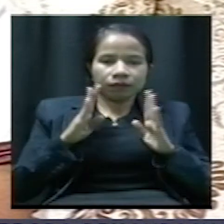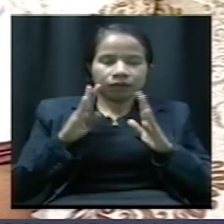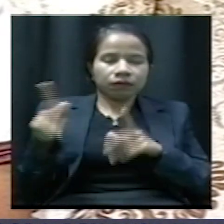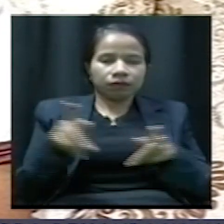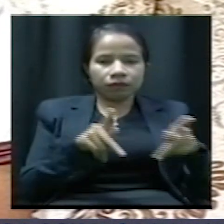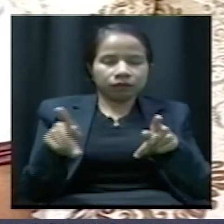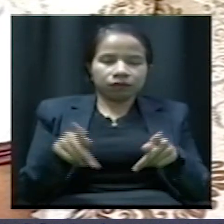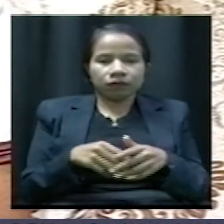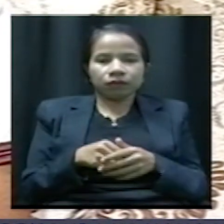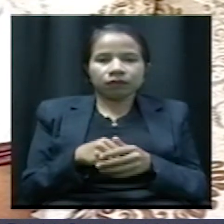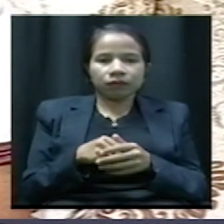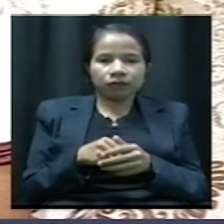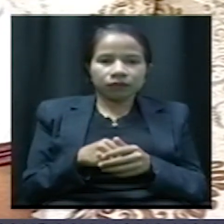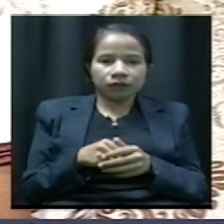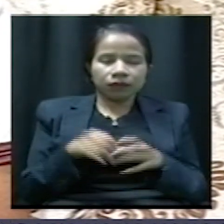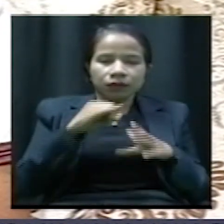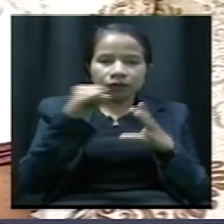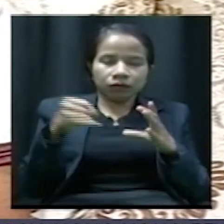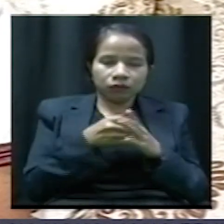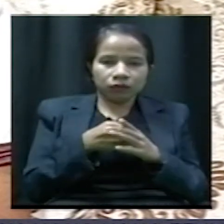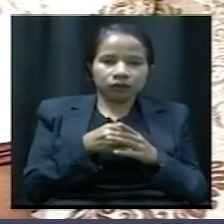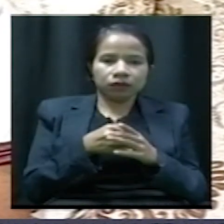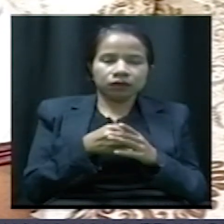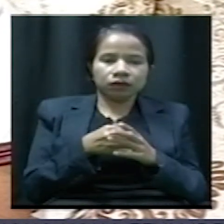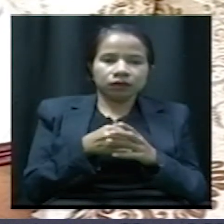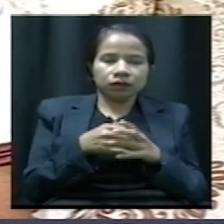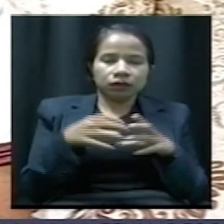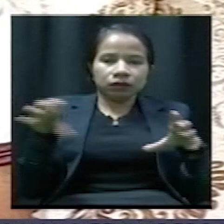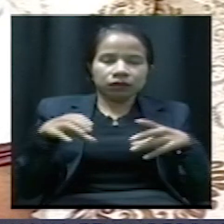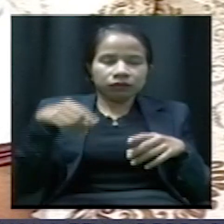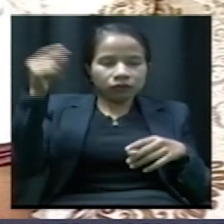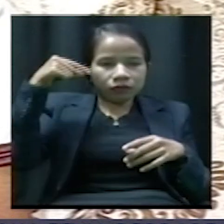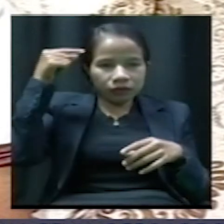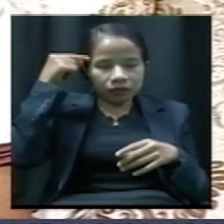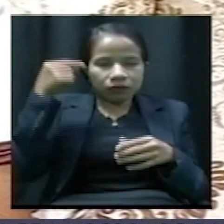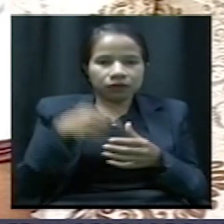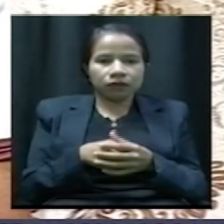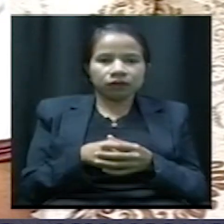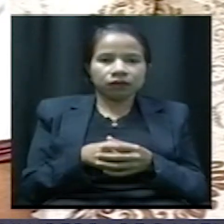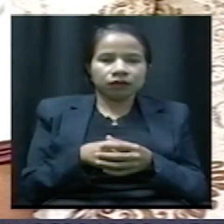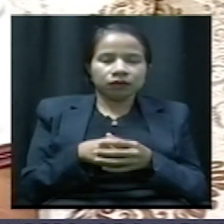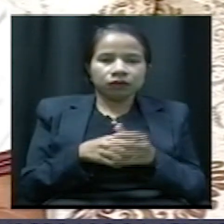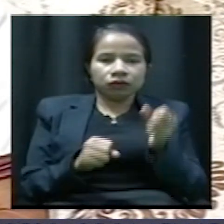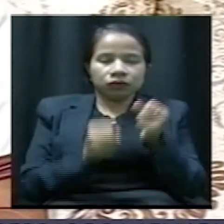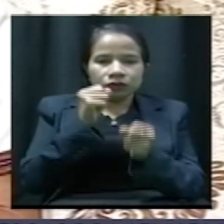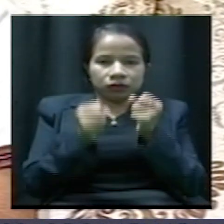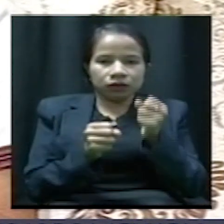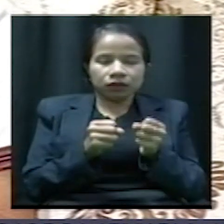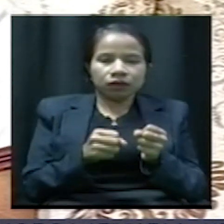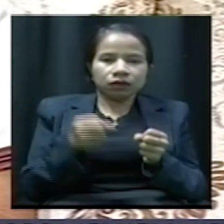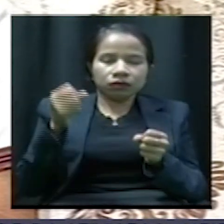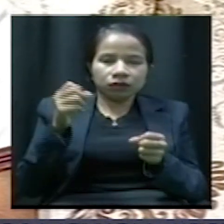empresa publiku i privado sira inclui in song estado sira se ha tudu mudan sa ida ne ba i tenia sociedade hodi